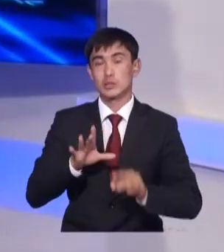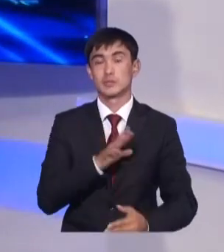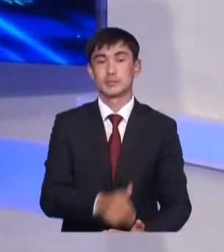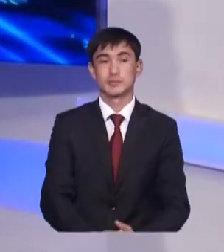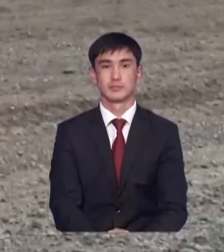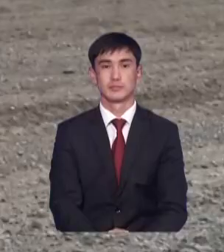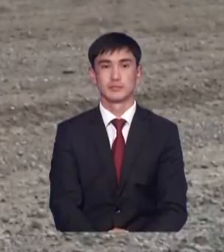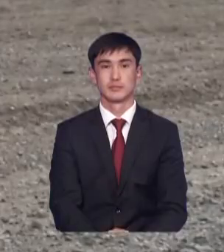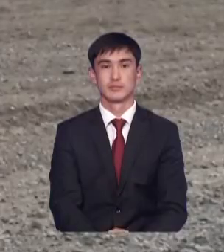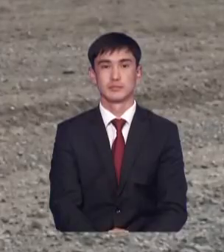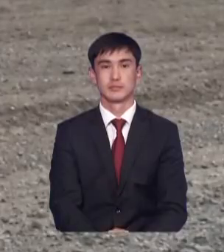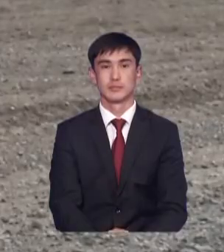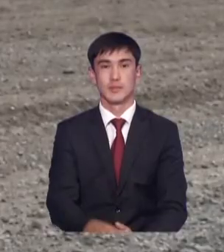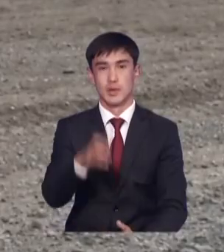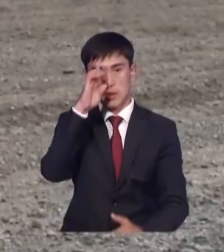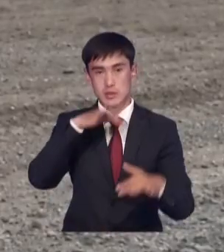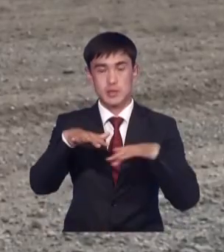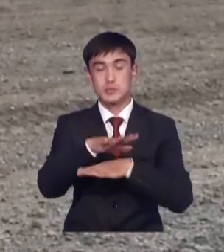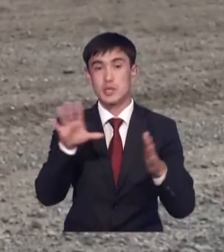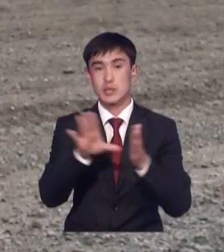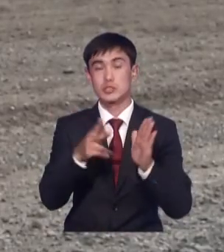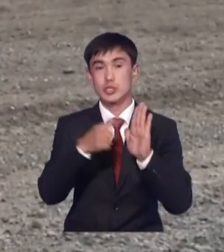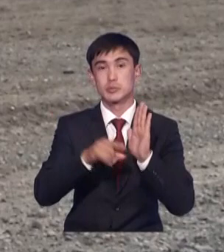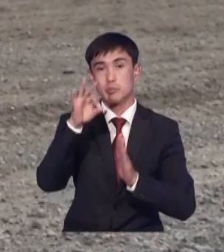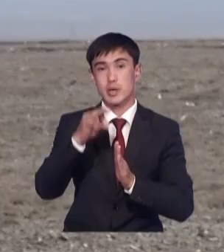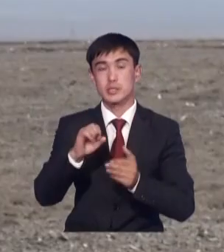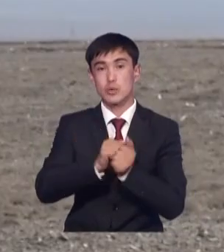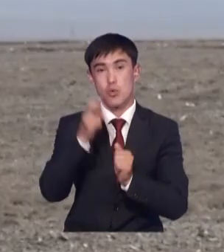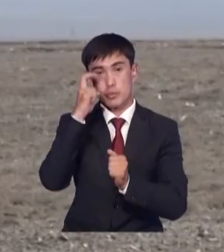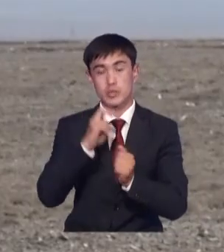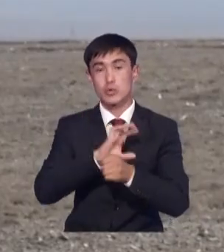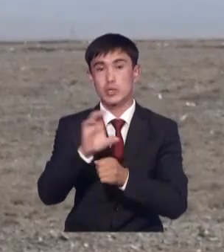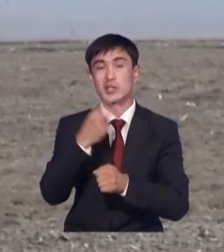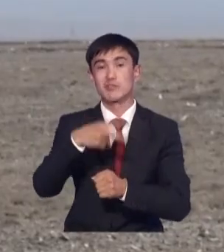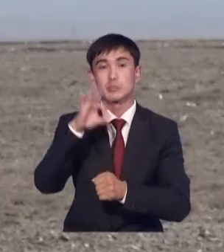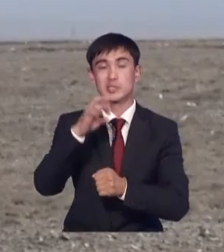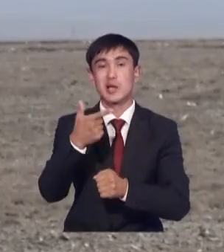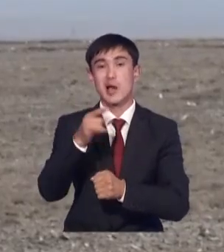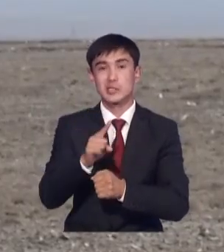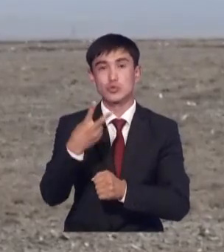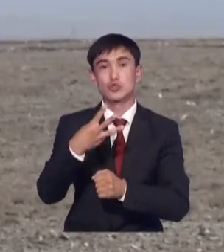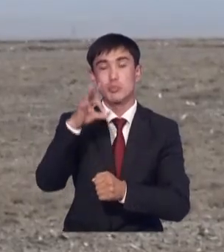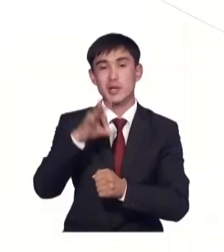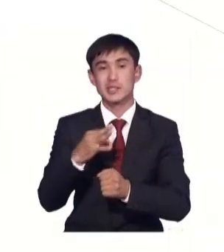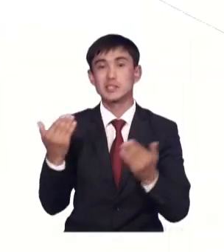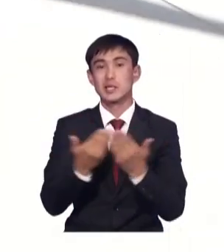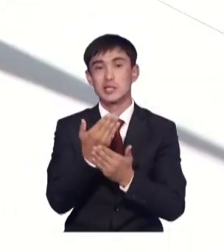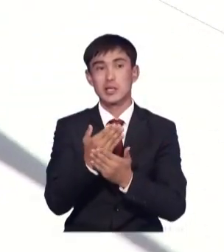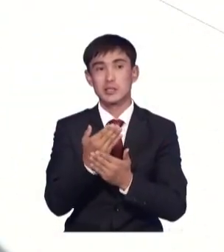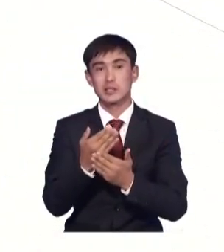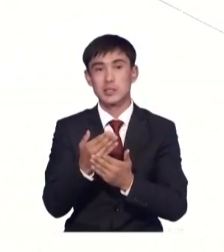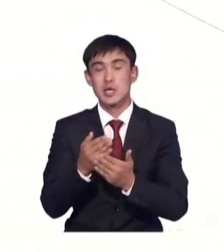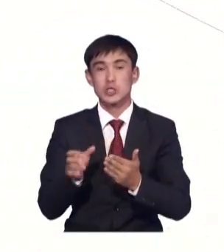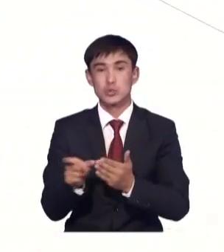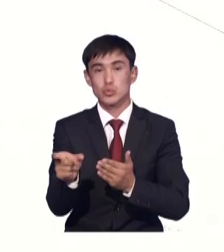қойды. Елімізде электр қуатының 70% көмірден өндіріледі, ал 20% газдан, 3% жаңартылатын көздерден,